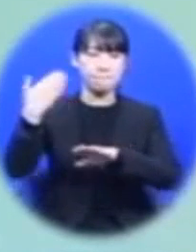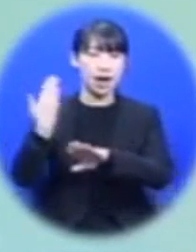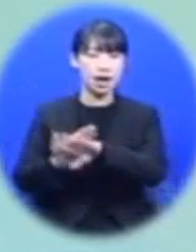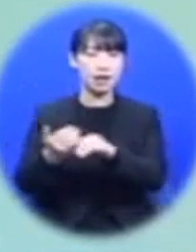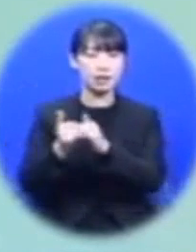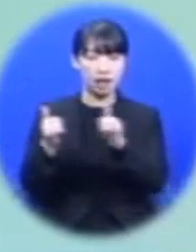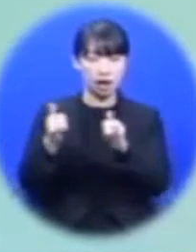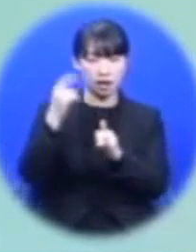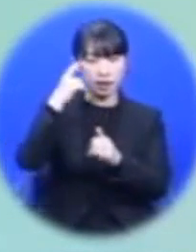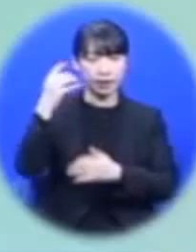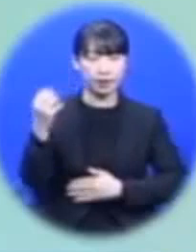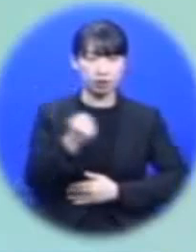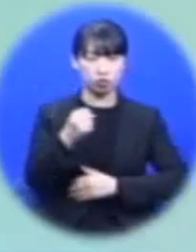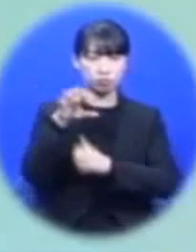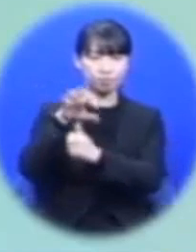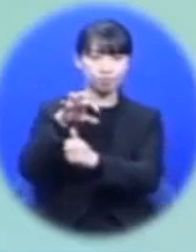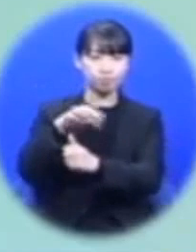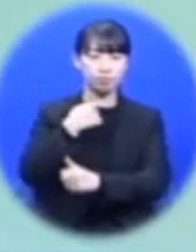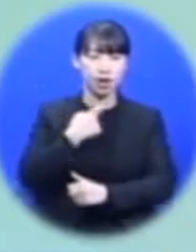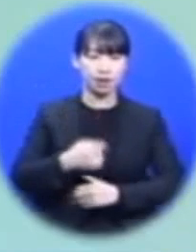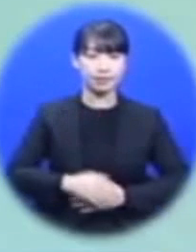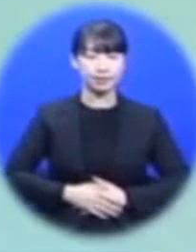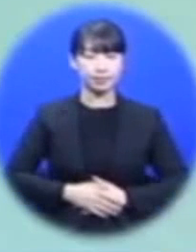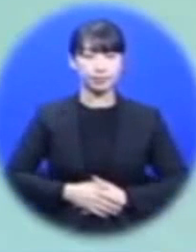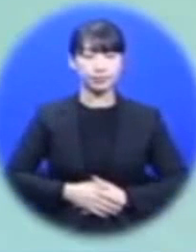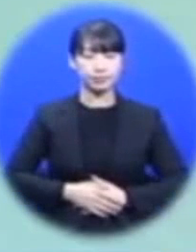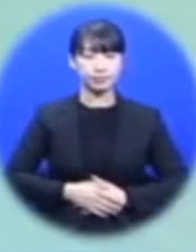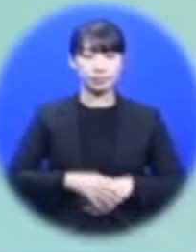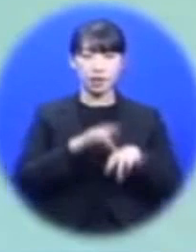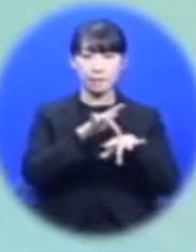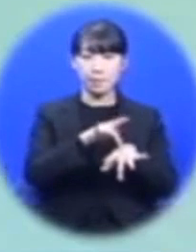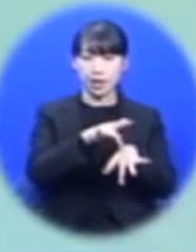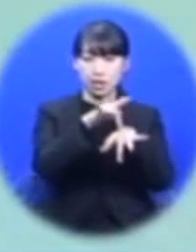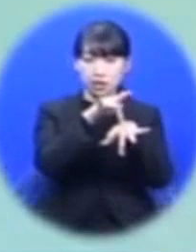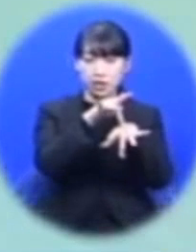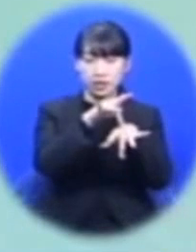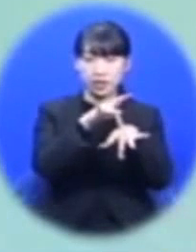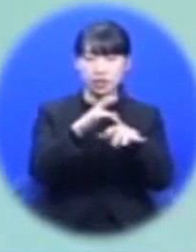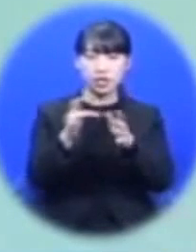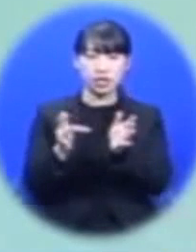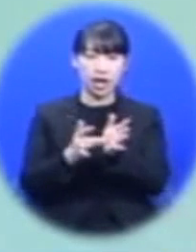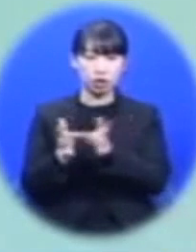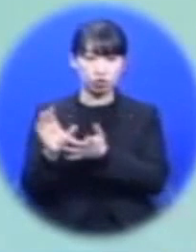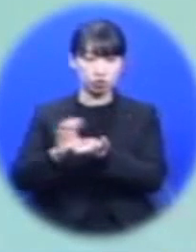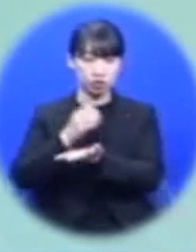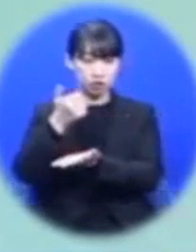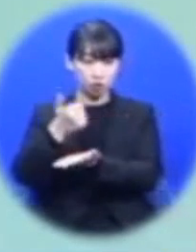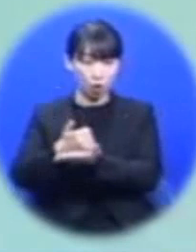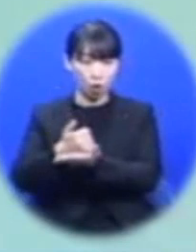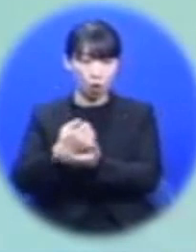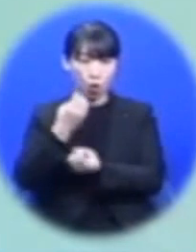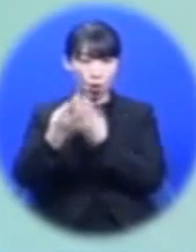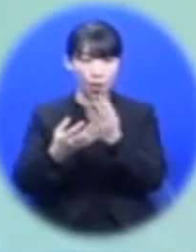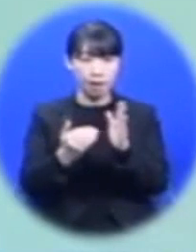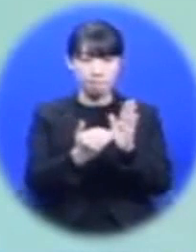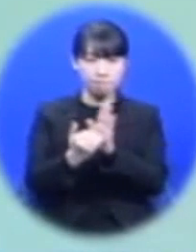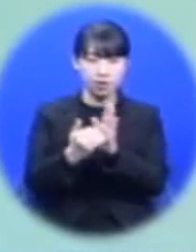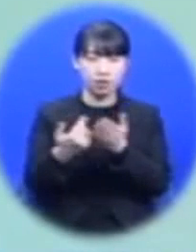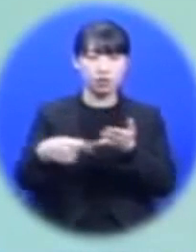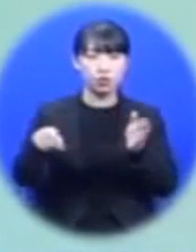핍박을 했습니다 마귀는 예수를 그리스도라고 고백하지 못하게 하려고 수많은